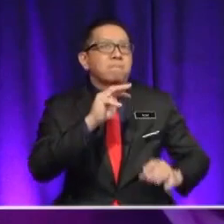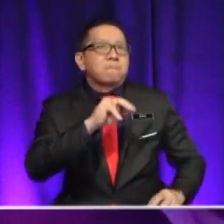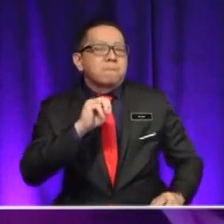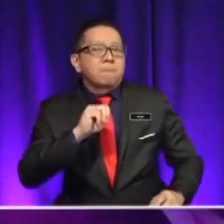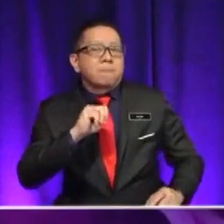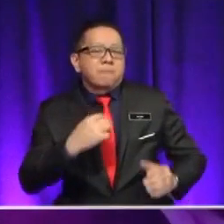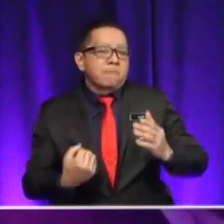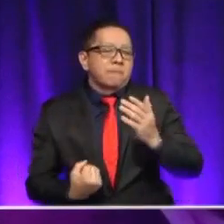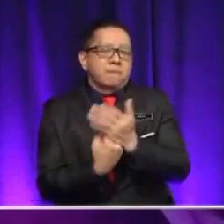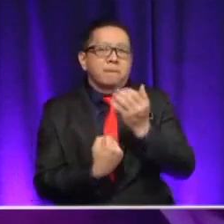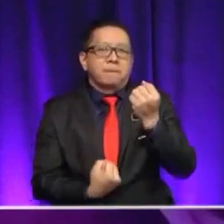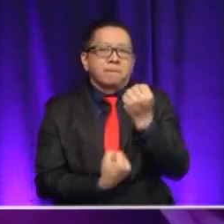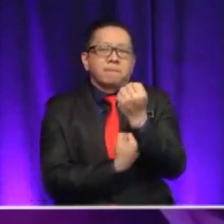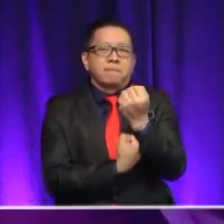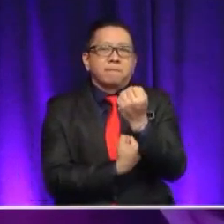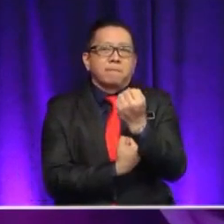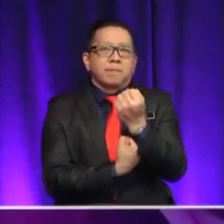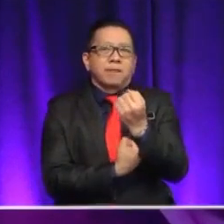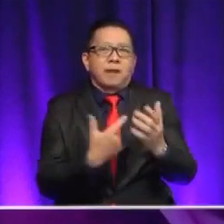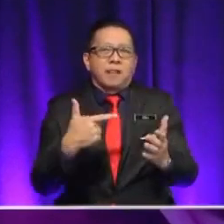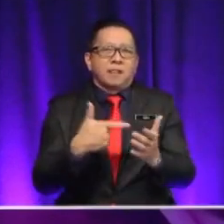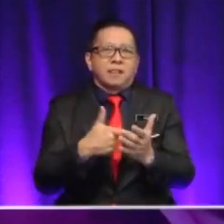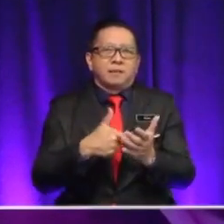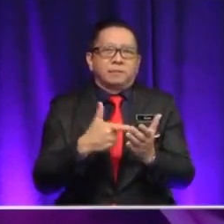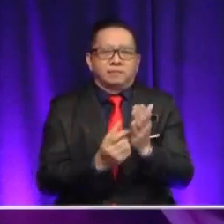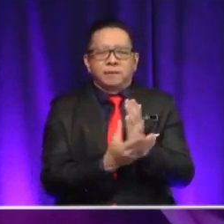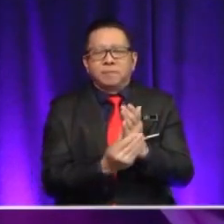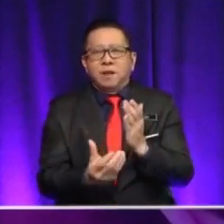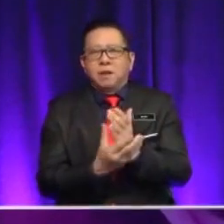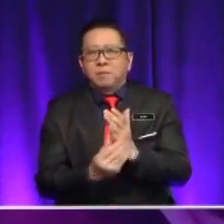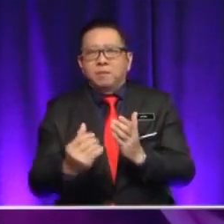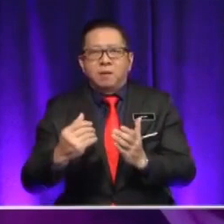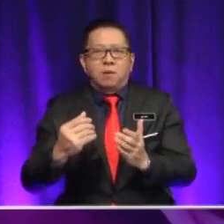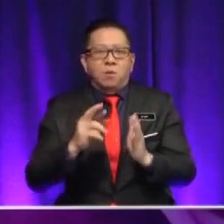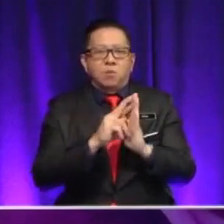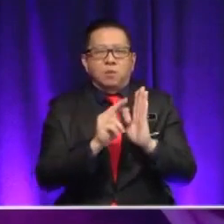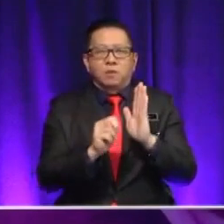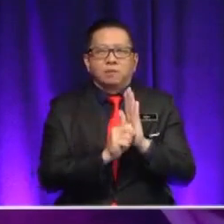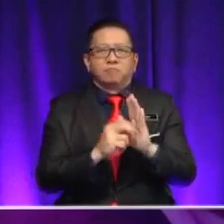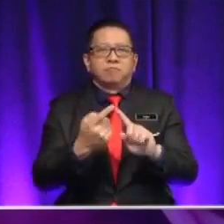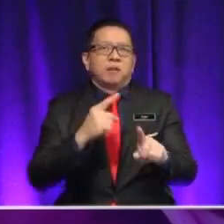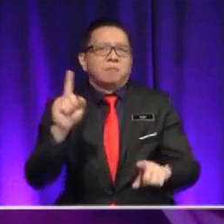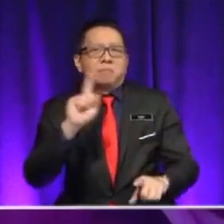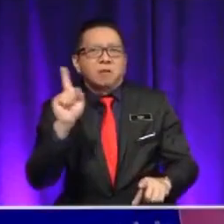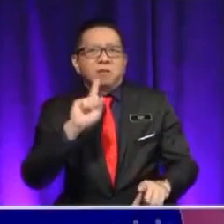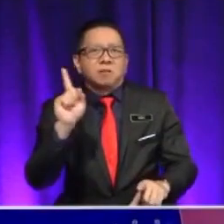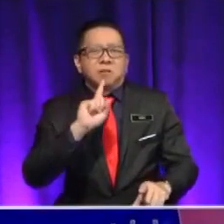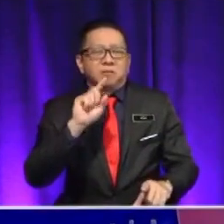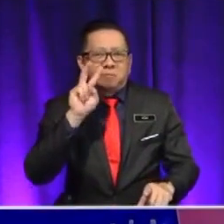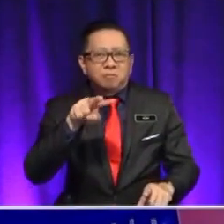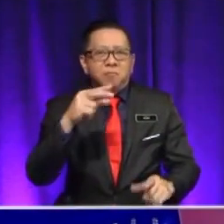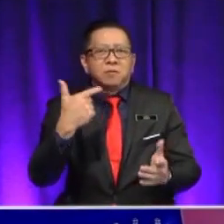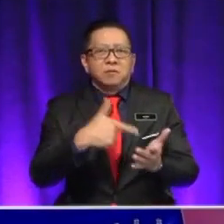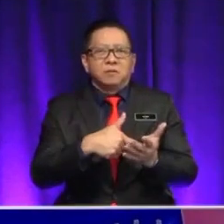lagi pemahaman mereka dalam tajuk rukun negara kita pada hari ini, di manakah mereka boleh mendapatkan sumber rujukan tu, cikgu? Okey, bagi murid-murid